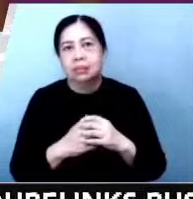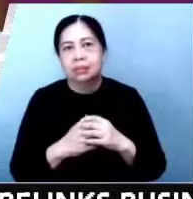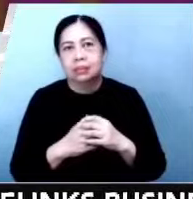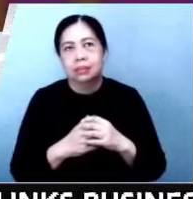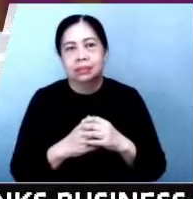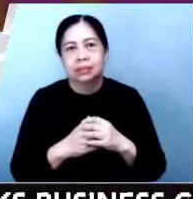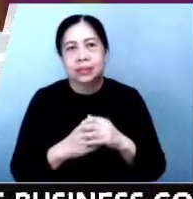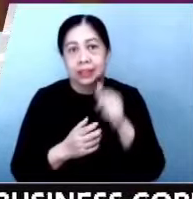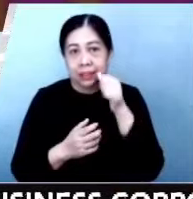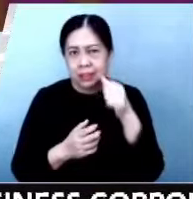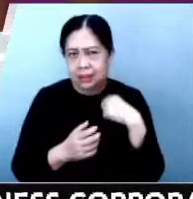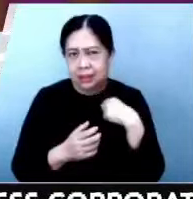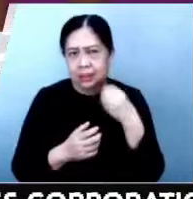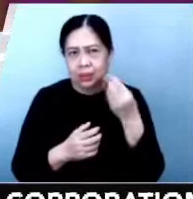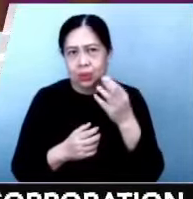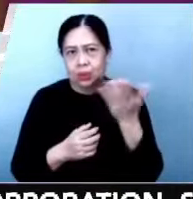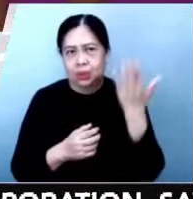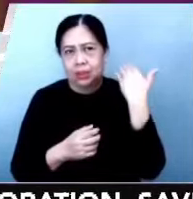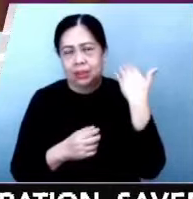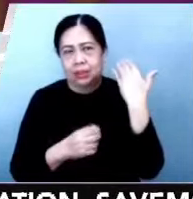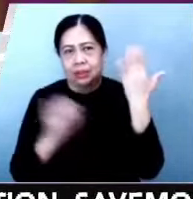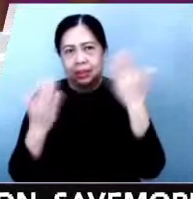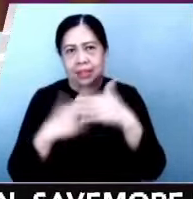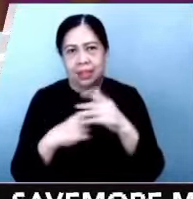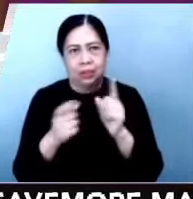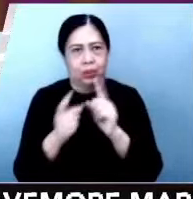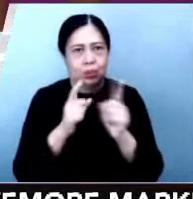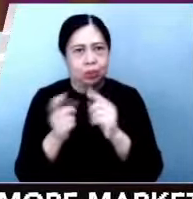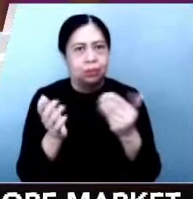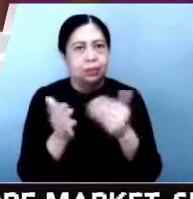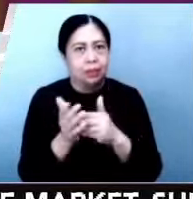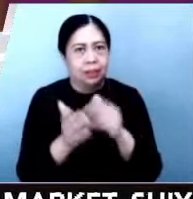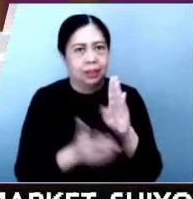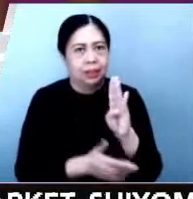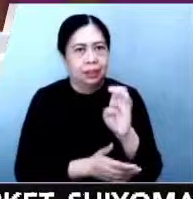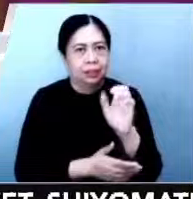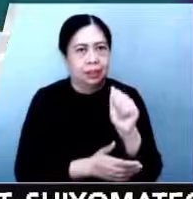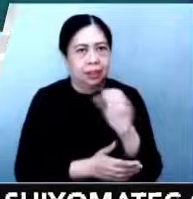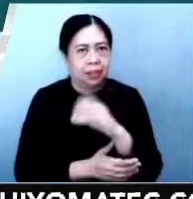kagabi o nung isang gabi lamang ay nag-usap muli si Bea at saka si Dominic.